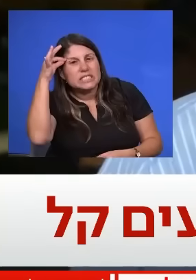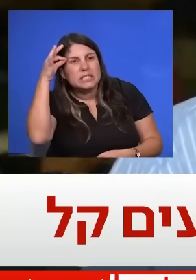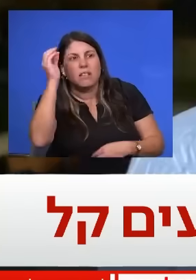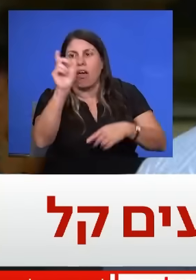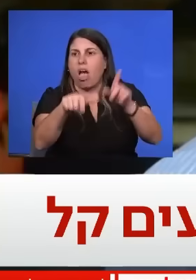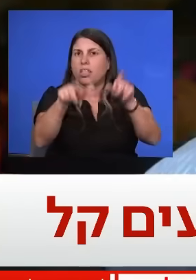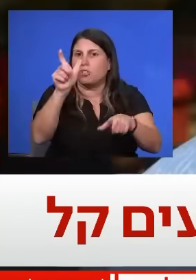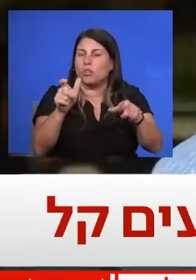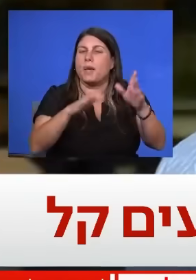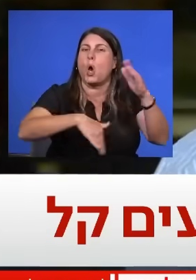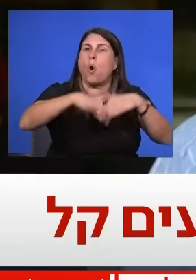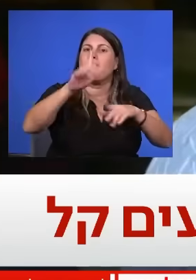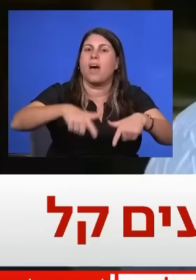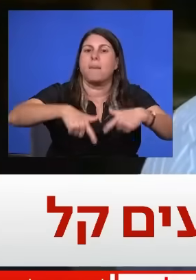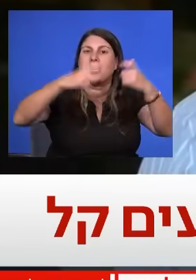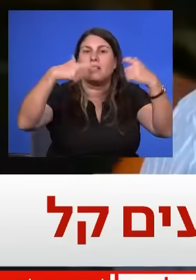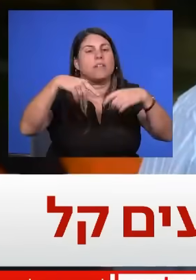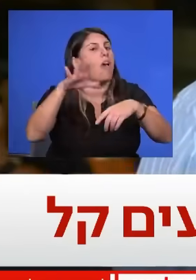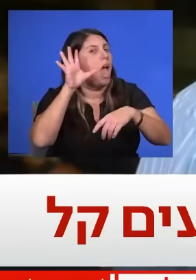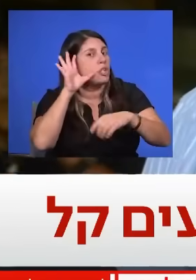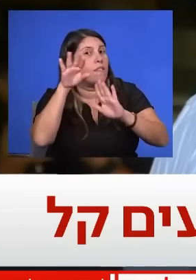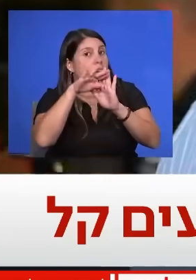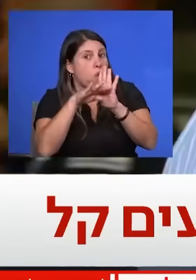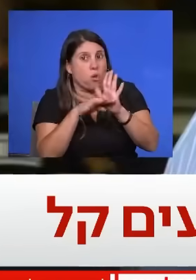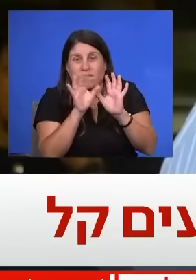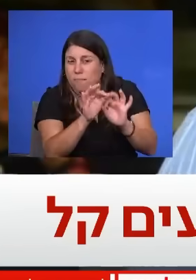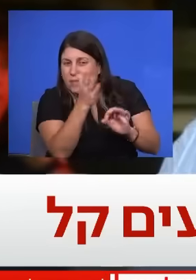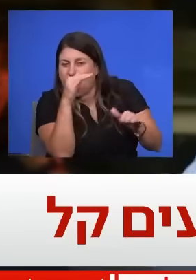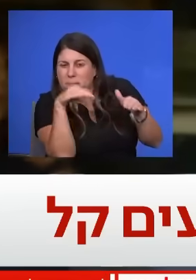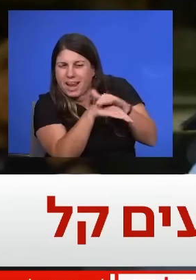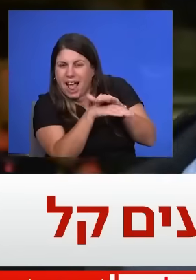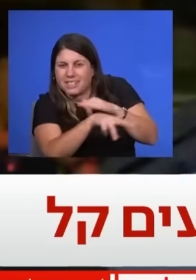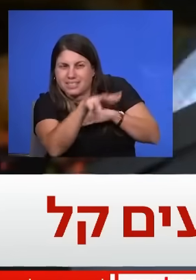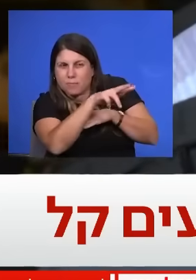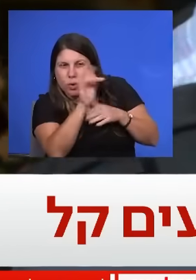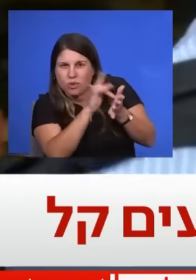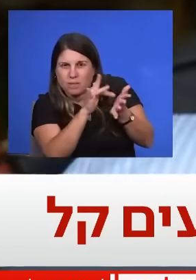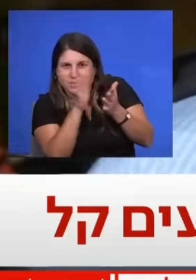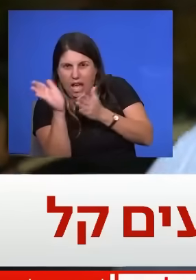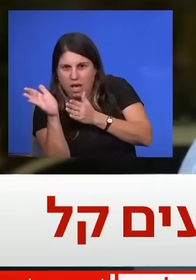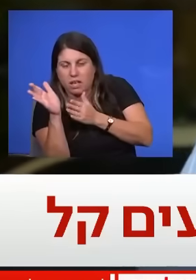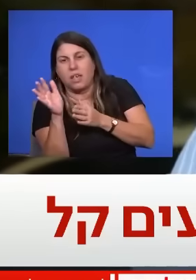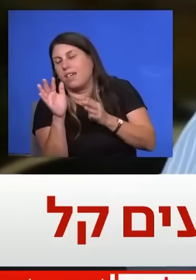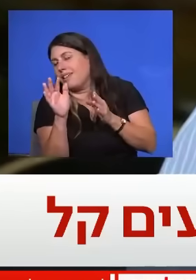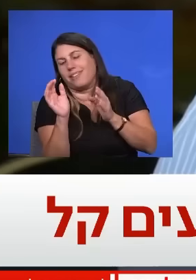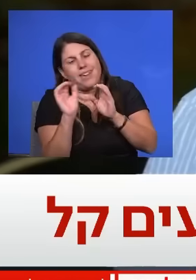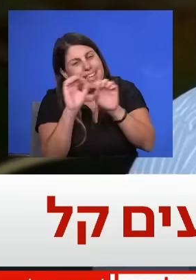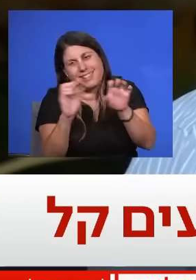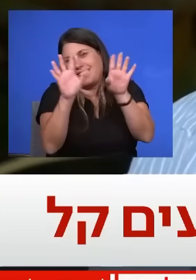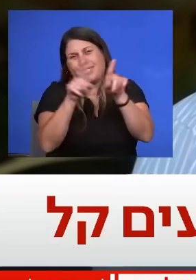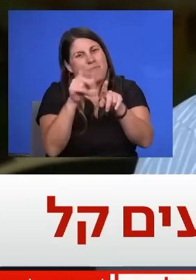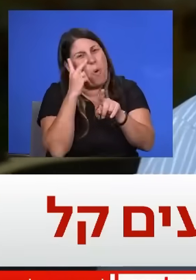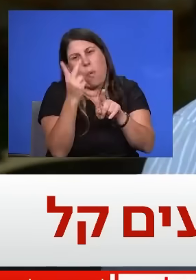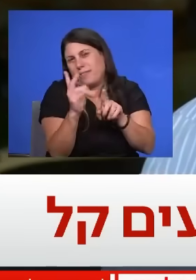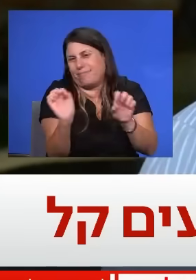הבניין, נשמע להורות והיה ממש במקלט הציבורי שכאן ממול, ובנס, כמו שאתם רואים, אין